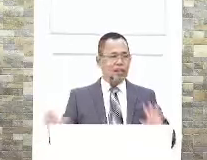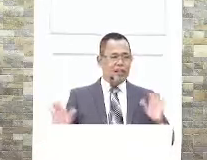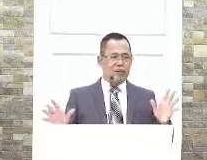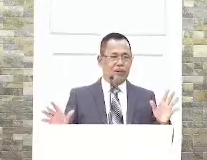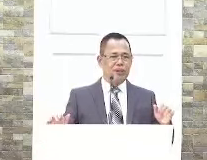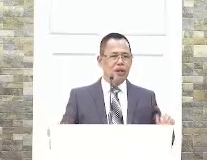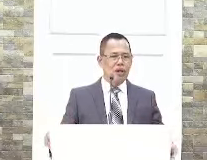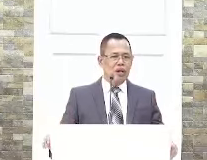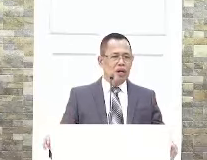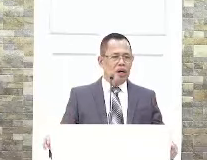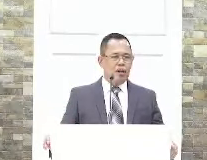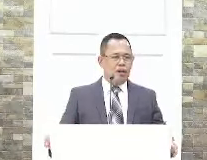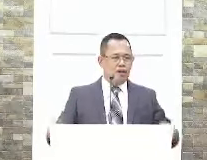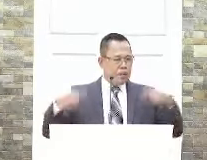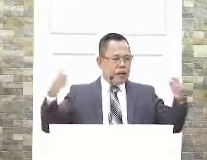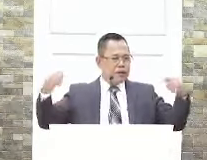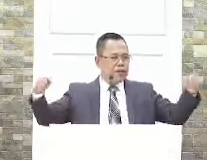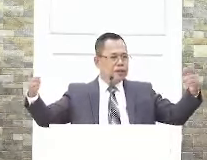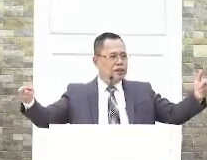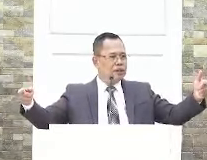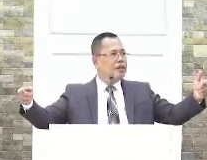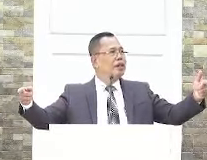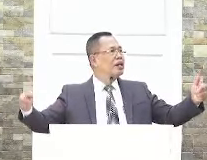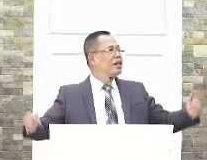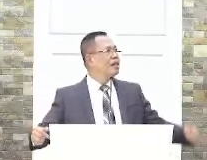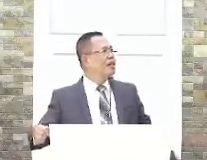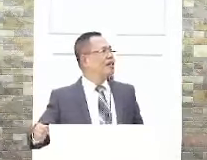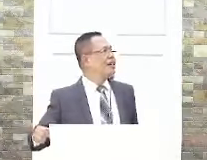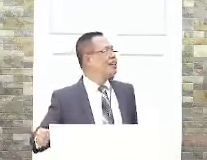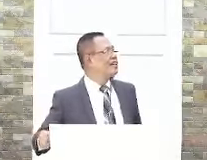niyo yata nakuha y Okay ba kayo